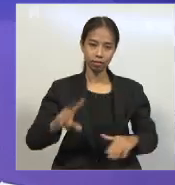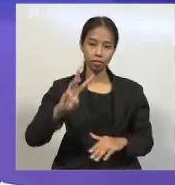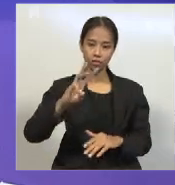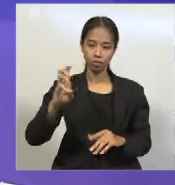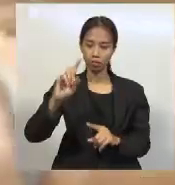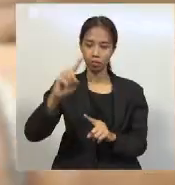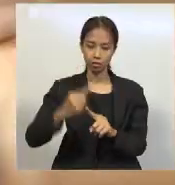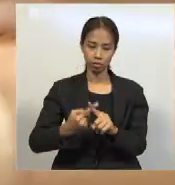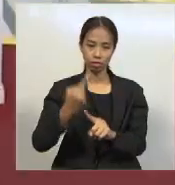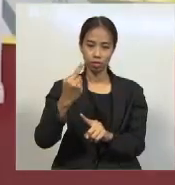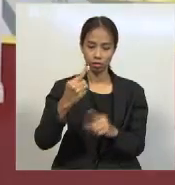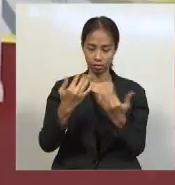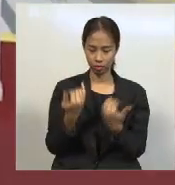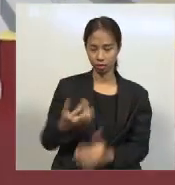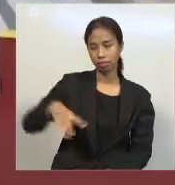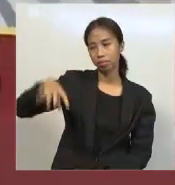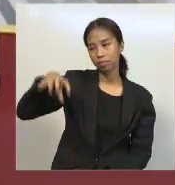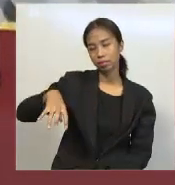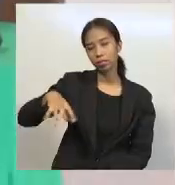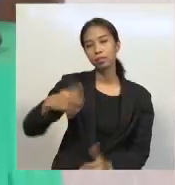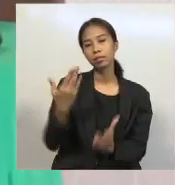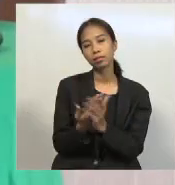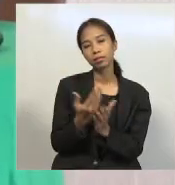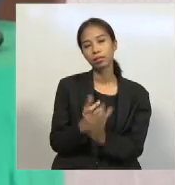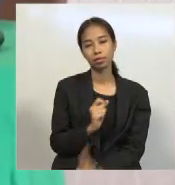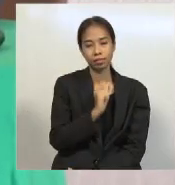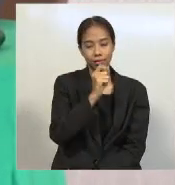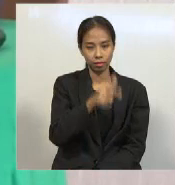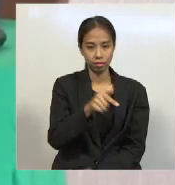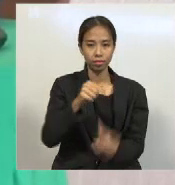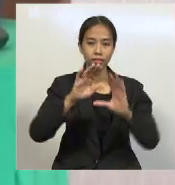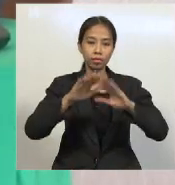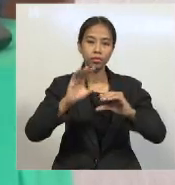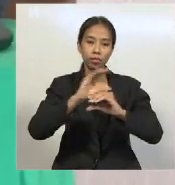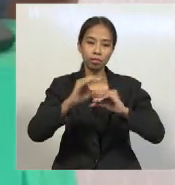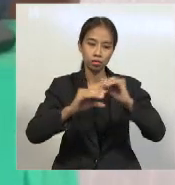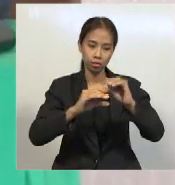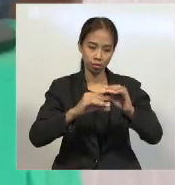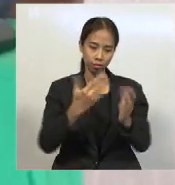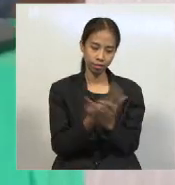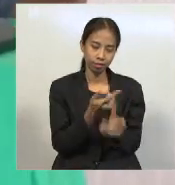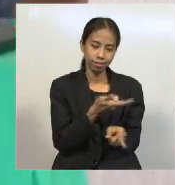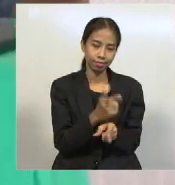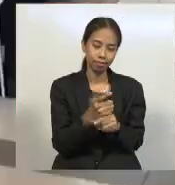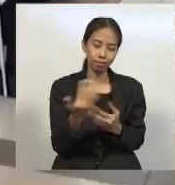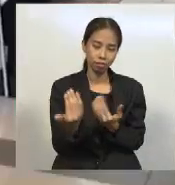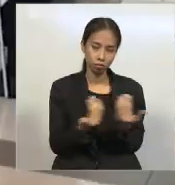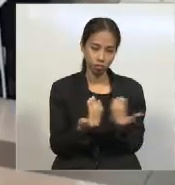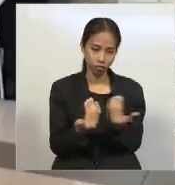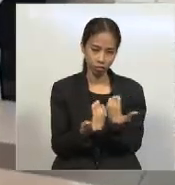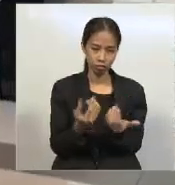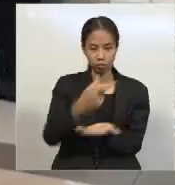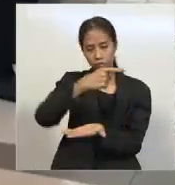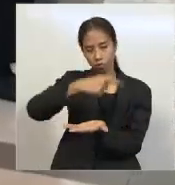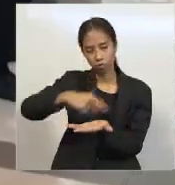บาทกรมกิจการเด็กและเยาวชนเตรียมจ่ายเงินโครงการเงินอุดหนุนเพื่อการเลี้ยงดูเด็กแรกเกิดเข้าบัญชีธนาค